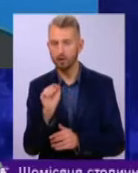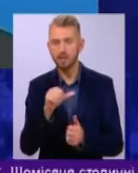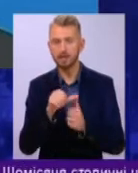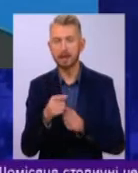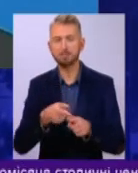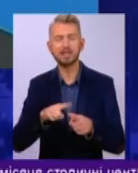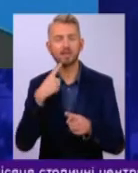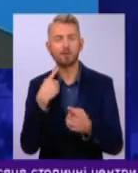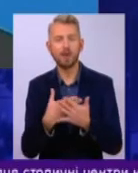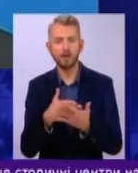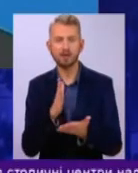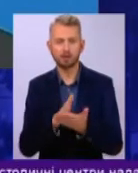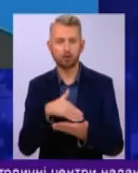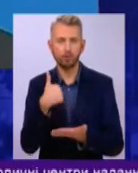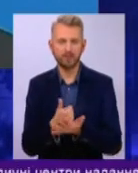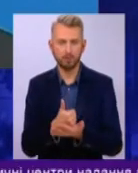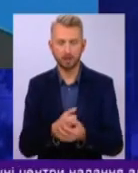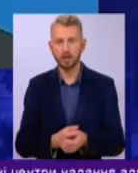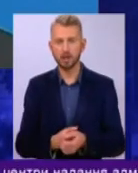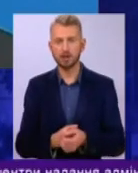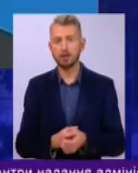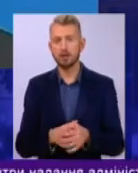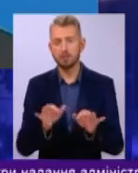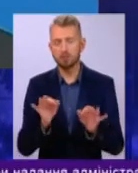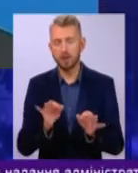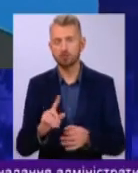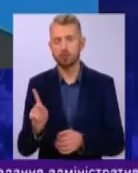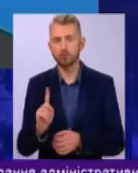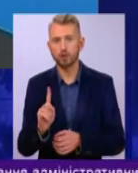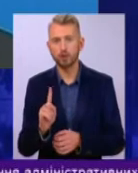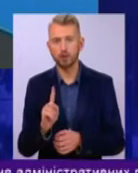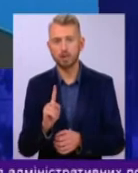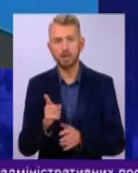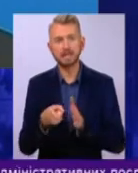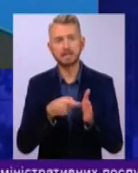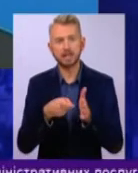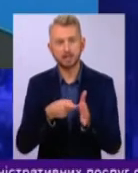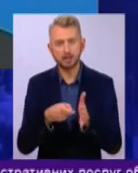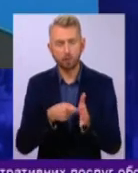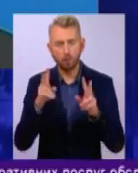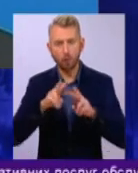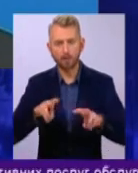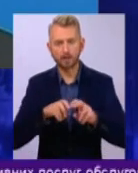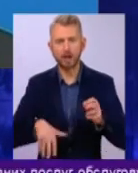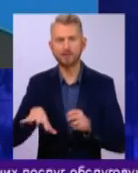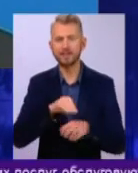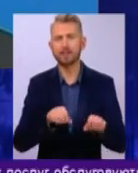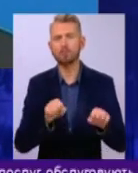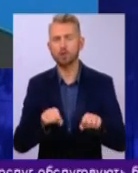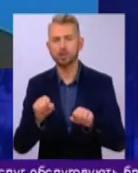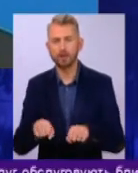ці версії є базовими. Безперечно, що слідство розглядає всі